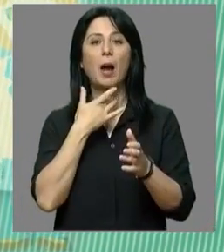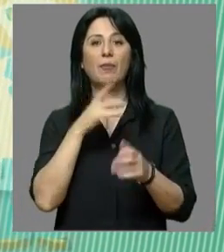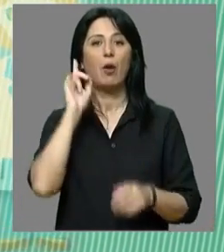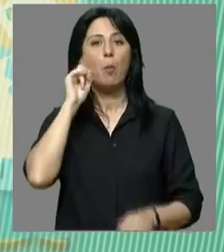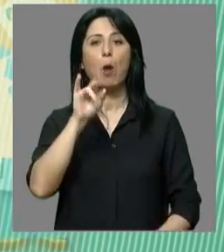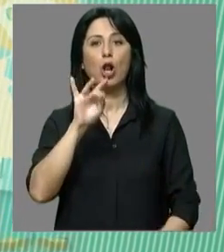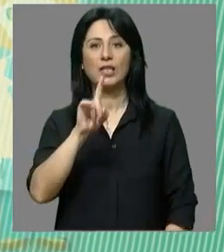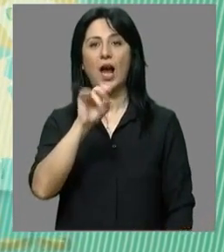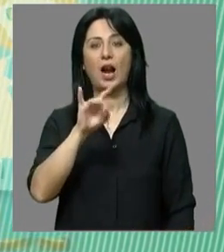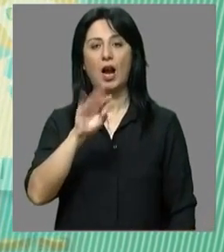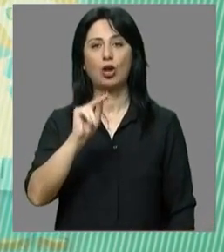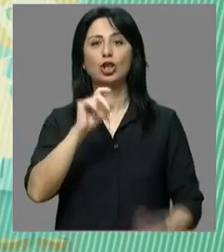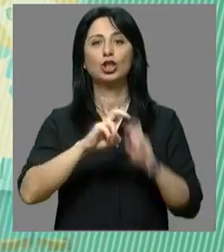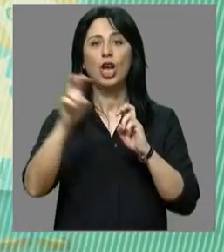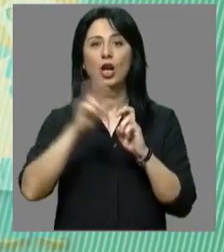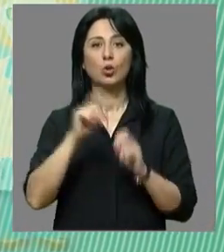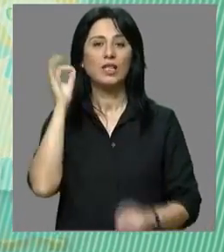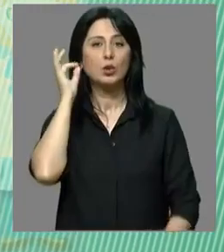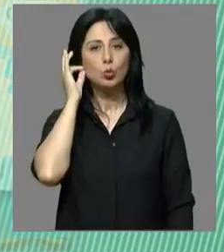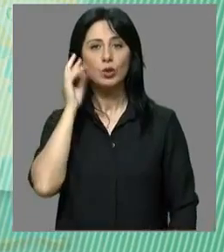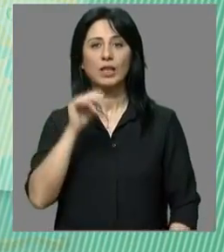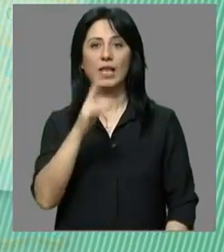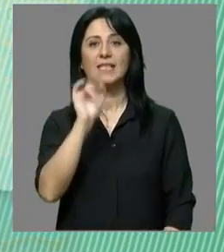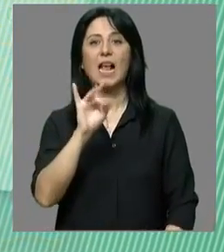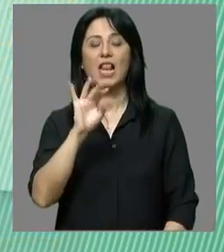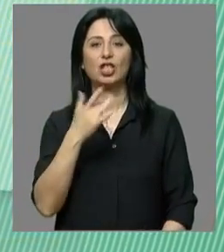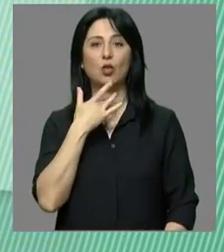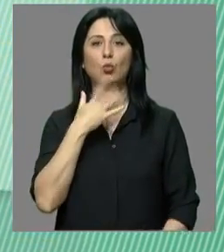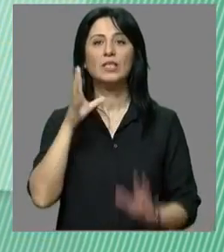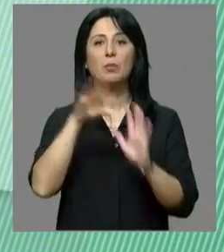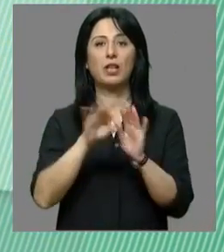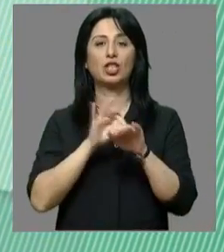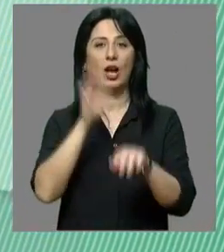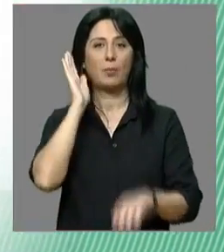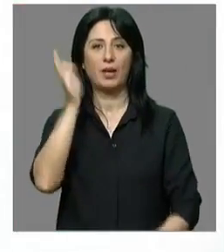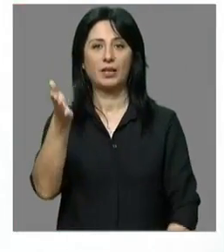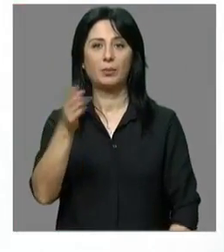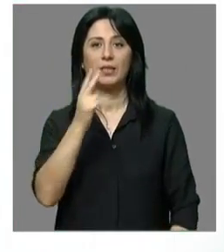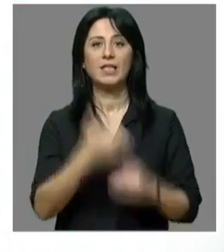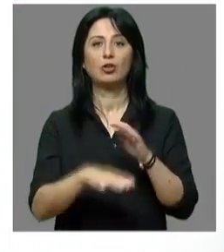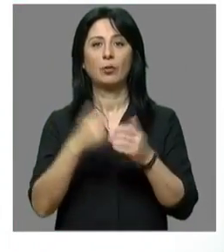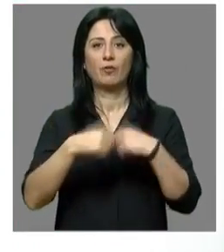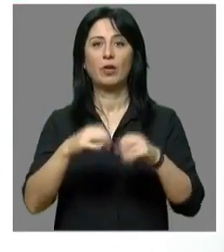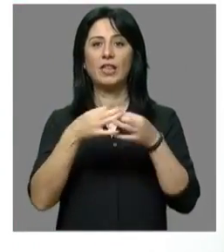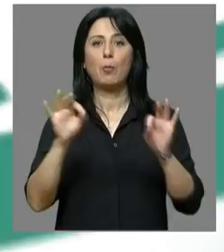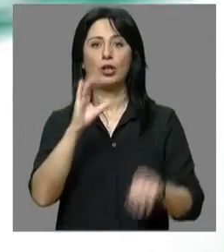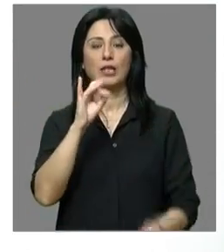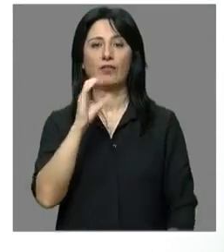გამგებლების, ბოლნისის, ხარაგაულის, ჭიათურის, ზუგდიდისა და წალენჯიხის მუნიციპალიტეტებში გაიმართება. CESCO, Democratic Service.